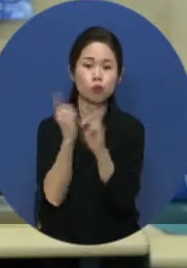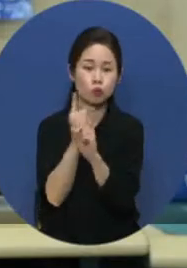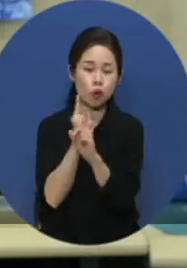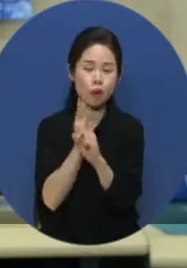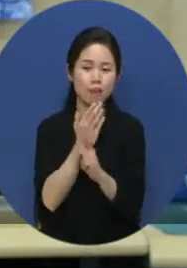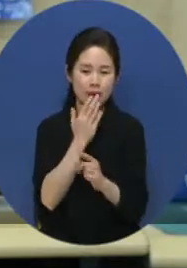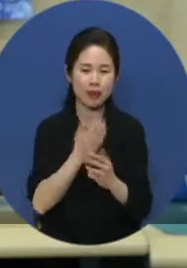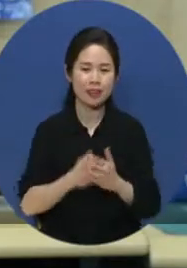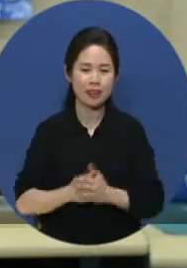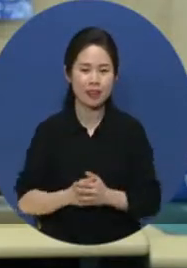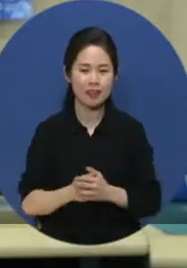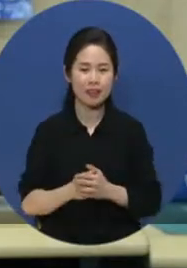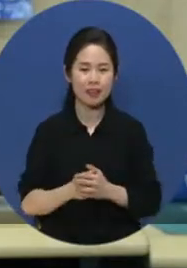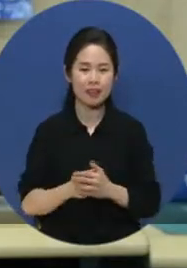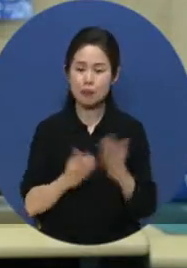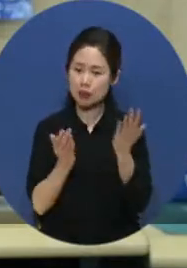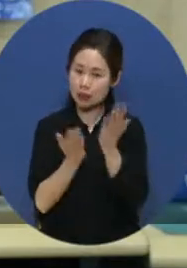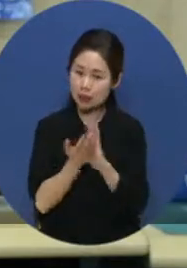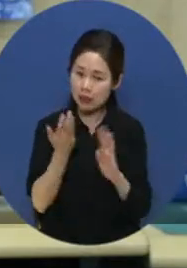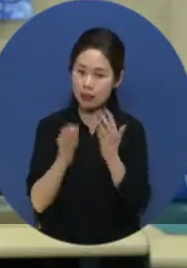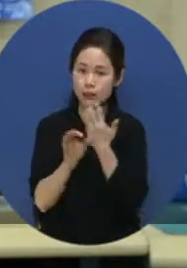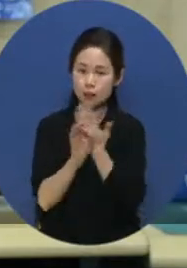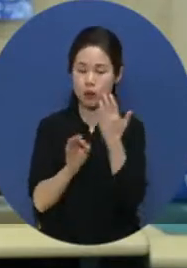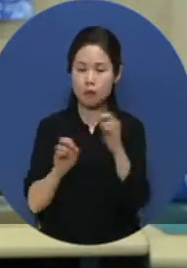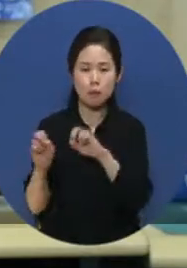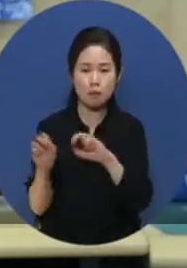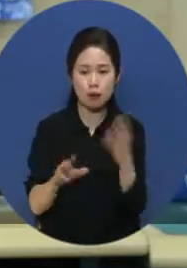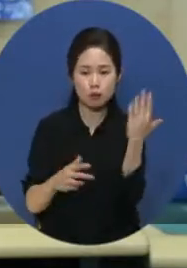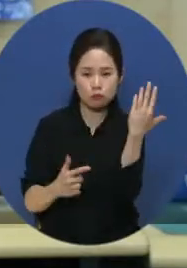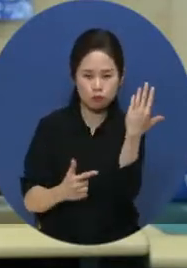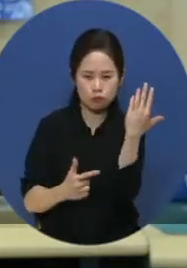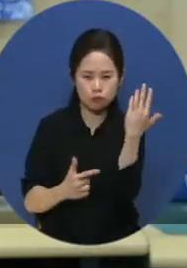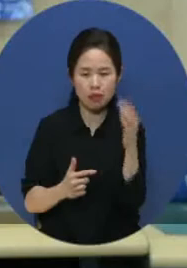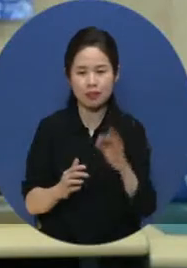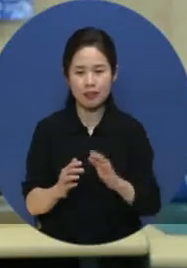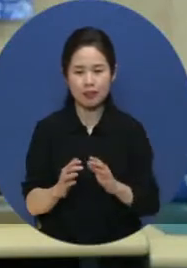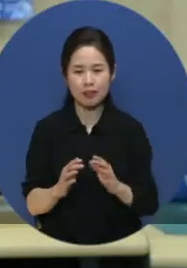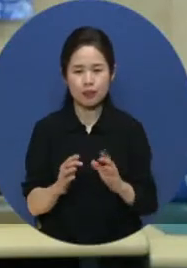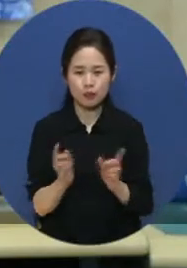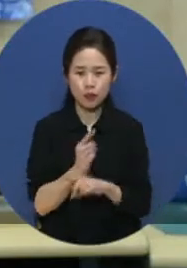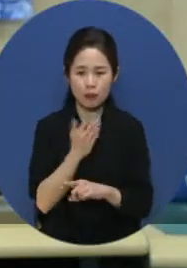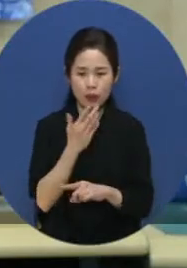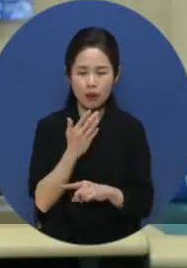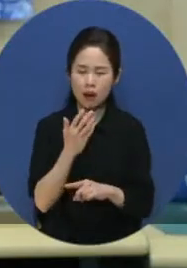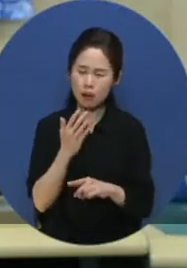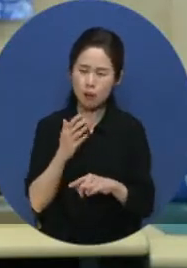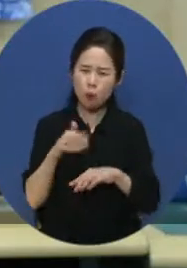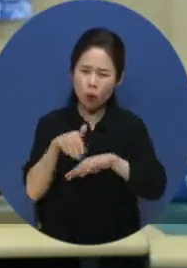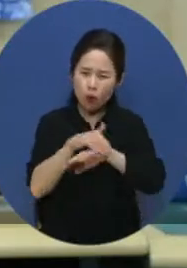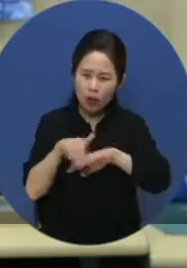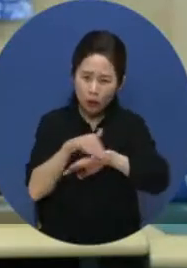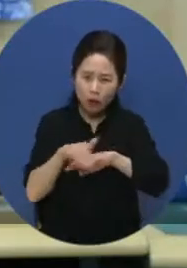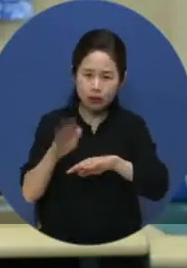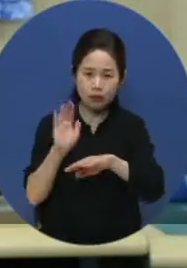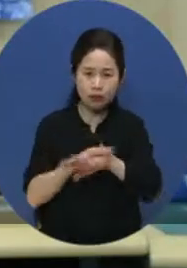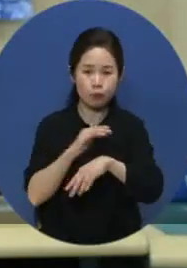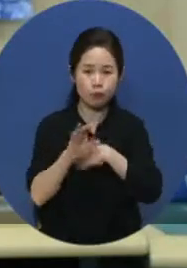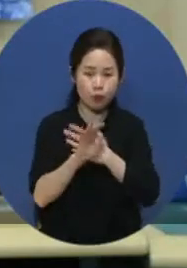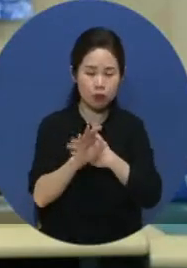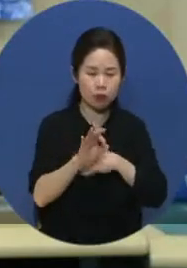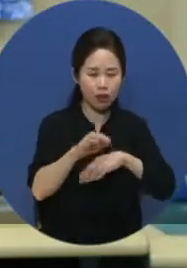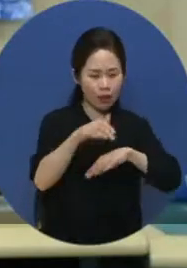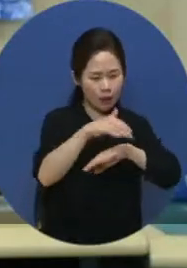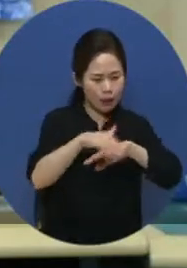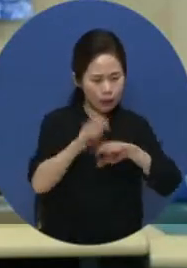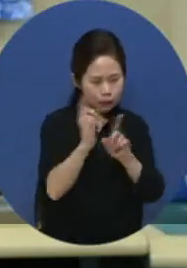방식으로 약간 안 맞는 부분이 있으면 그 자리에서 바로 수정을 하고, 만약에 아예 도면이 문제가 있으면은 그 자리에서 도면을 수정해서 다시 뽑는